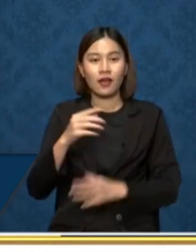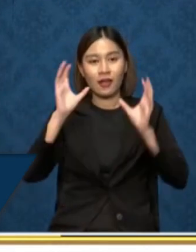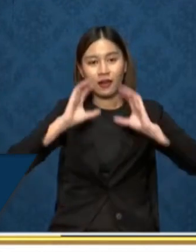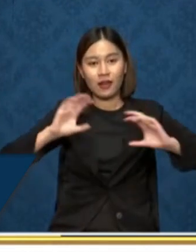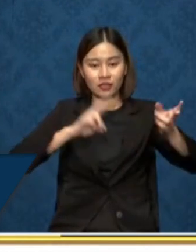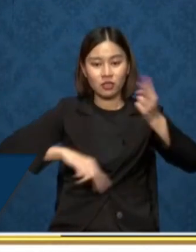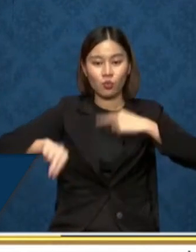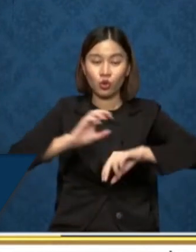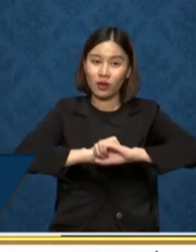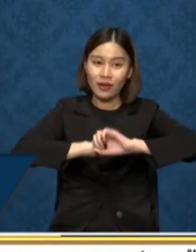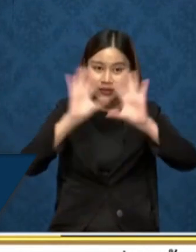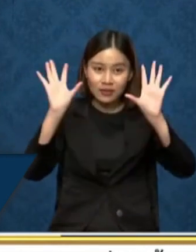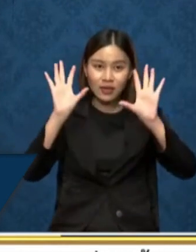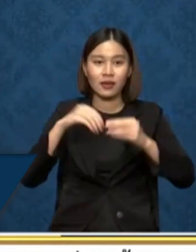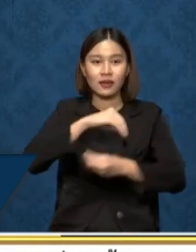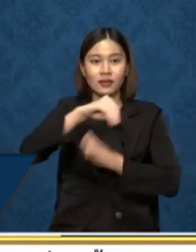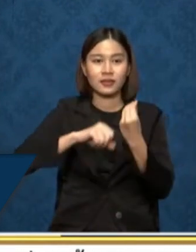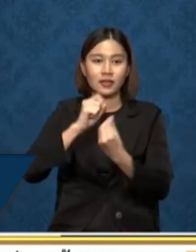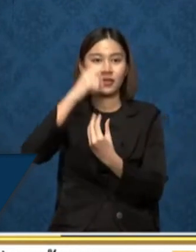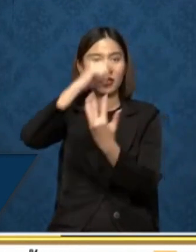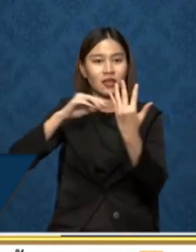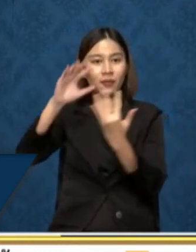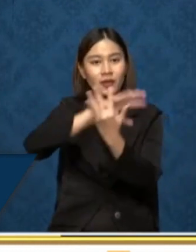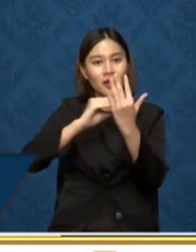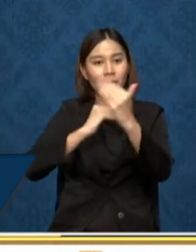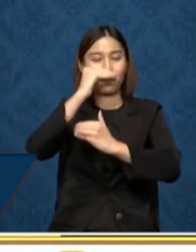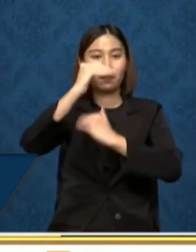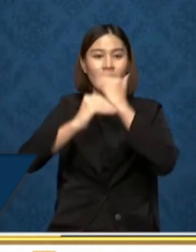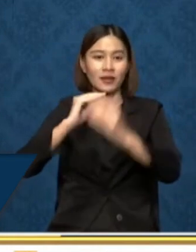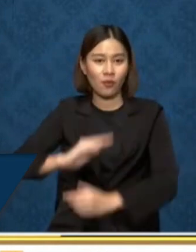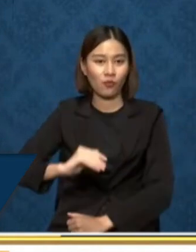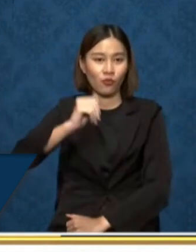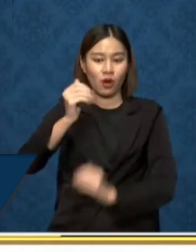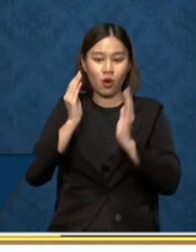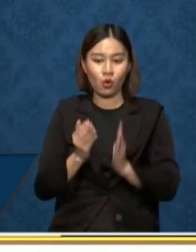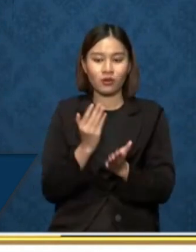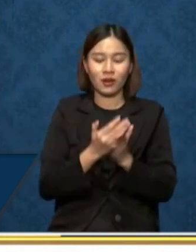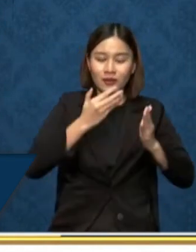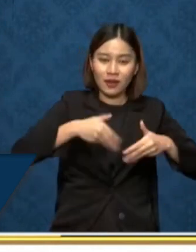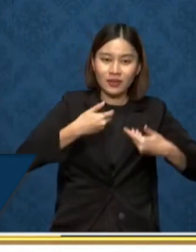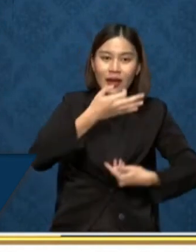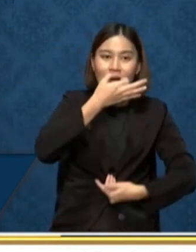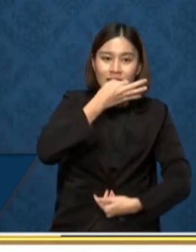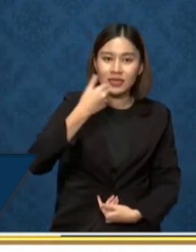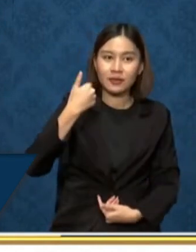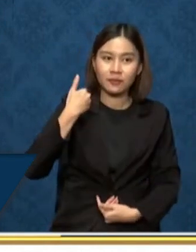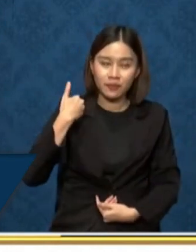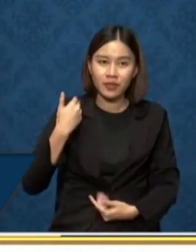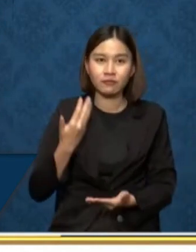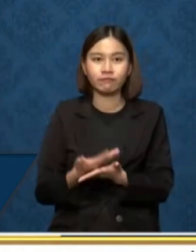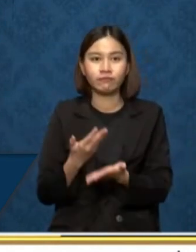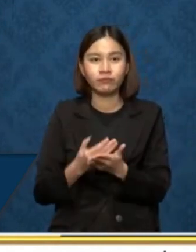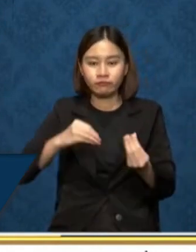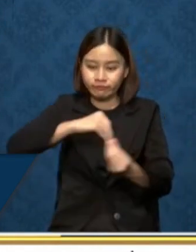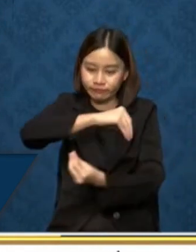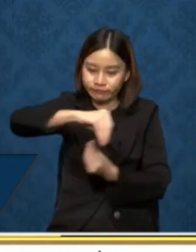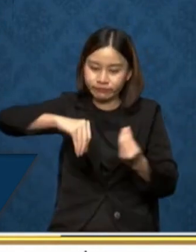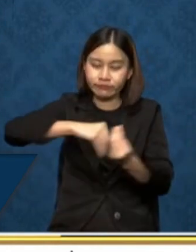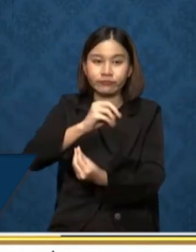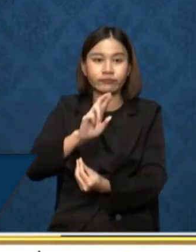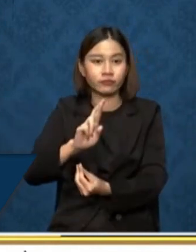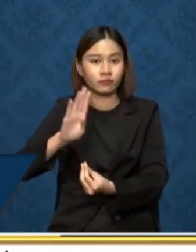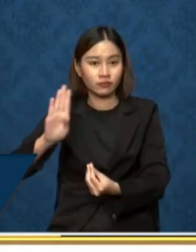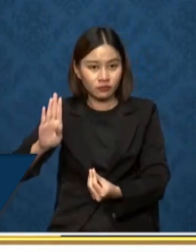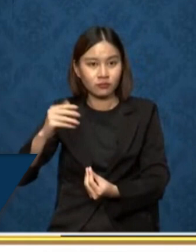โปร่งใสทำให้เศรษฐกิจภายในประเทศเติบโตขึ้นคนมีรายได้มากขึ้นสร้างงานสร้างอาชีพให้เงินไหลเวียนอยู่ในระบบ